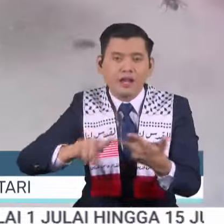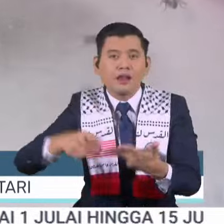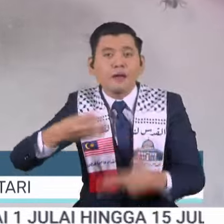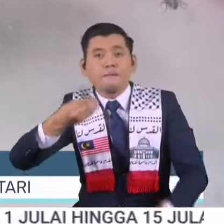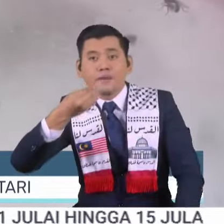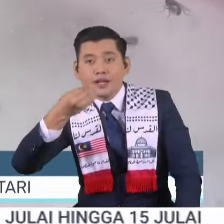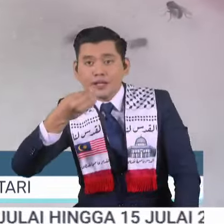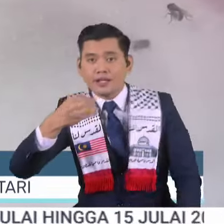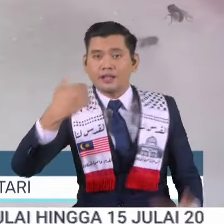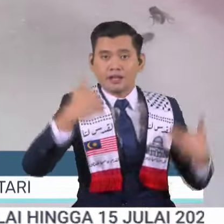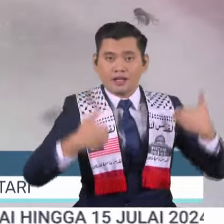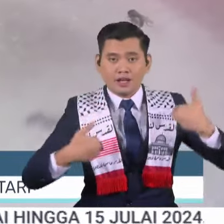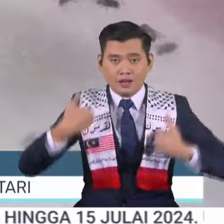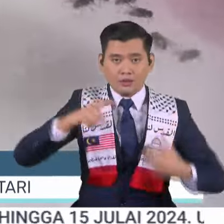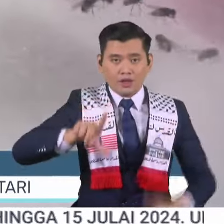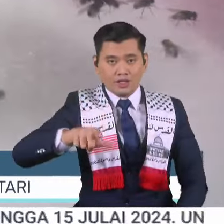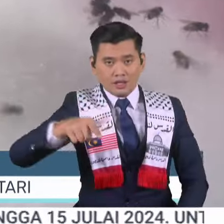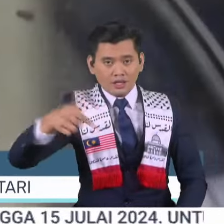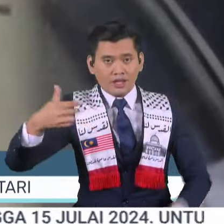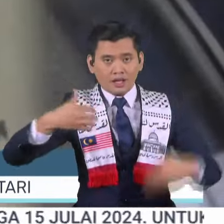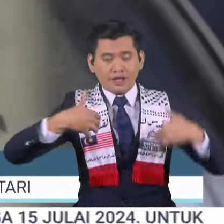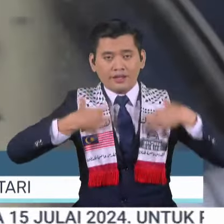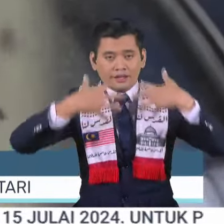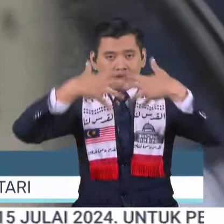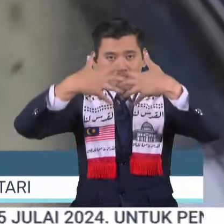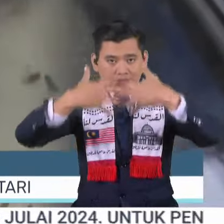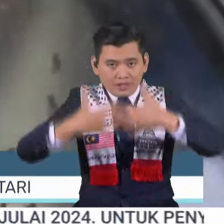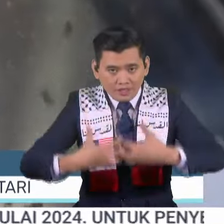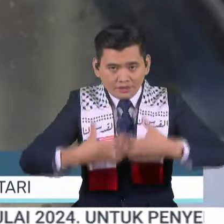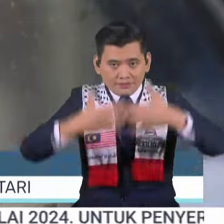Dengan factory-nya close factory dan